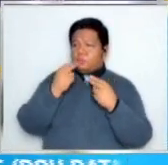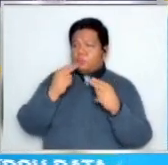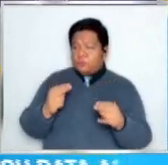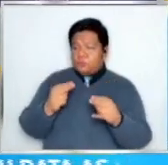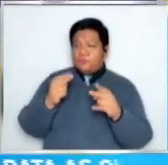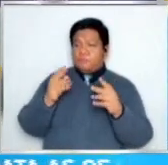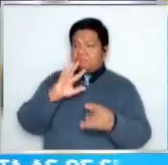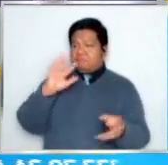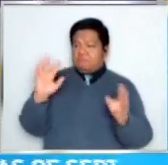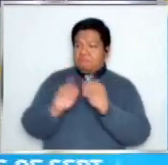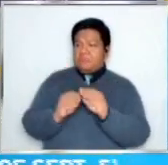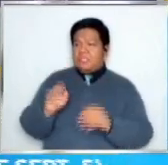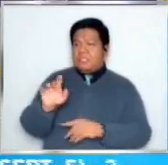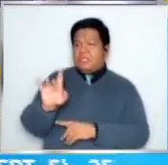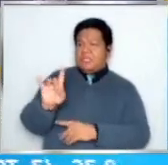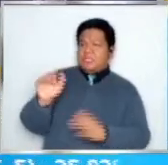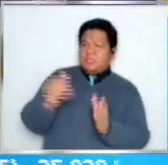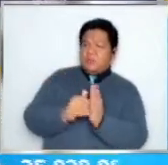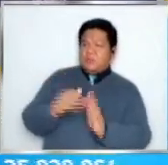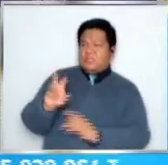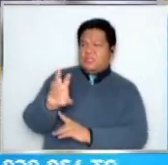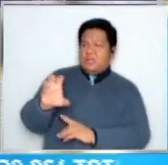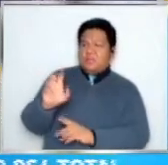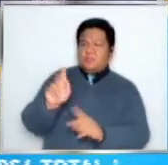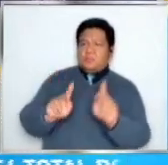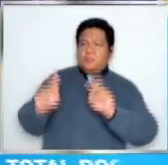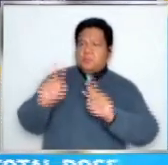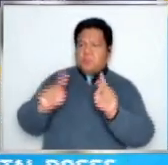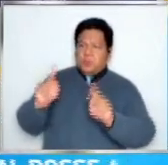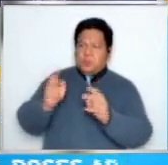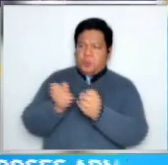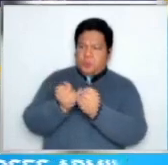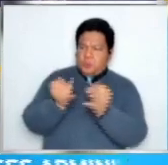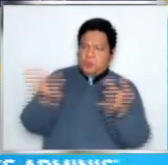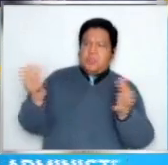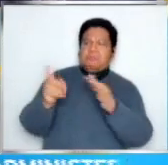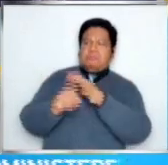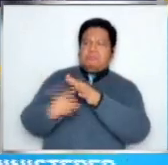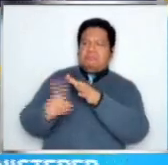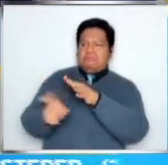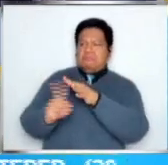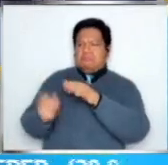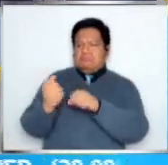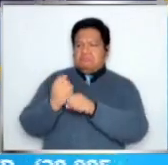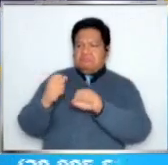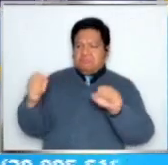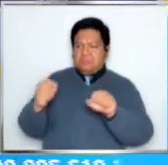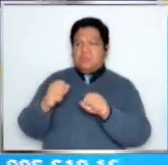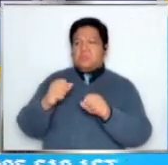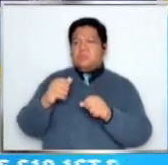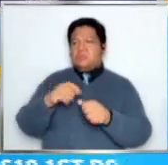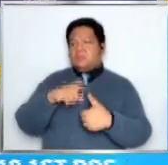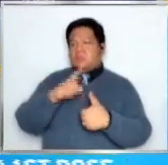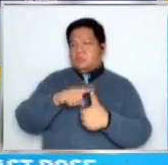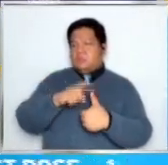8,600 katao ang mga nagsi-evacuate mula po dyan sa Mimaropa, Region 5, Region 6, and